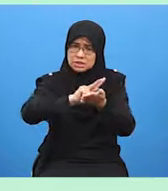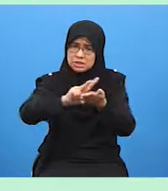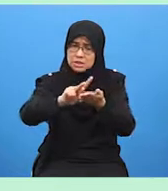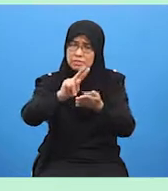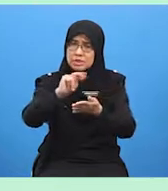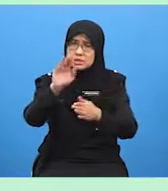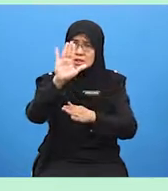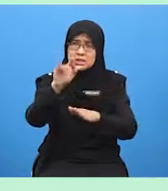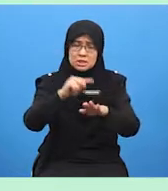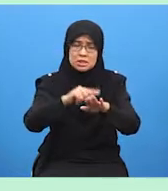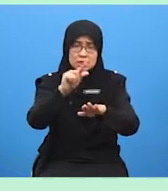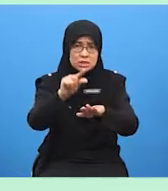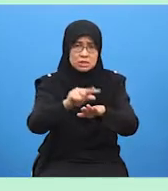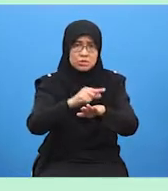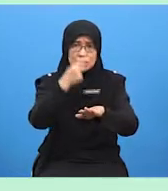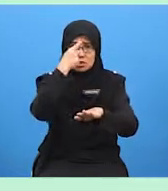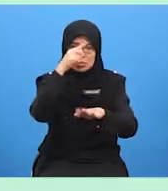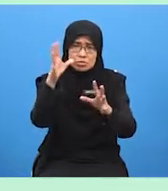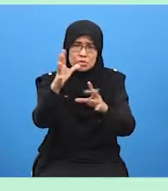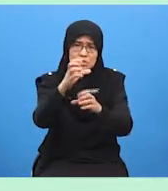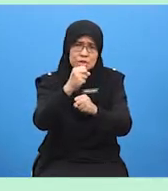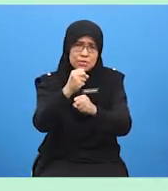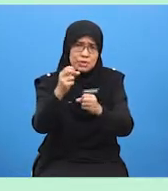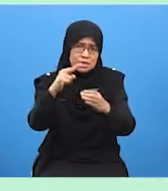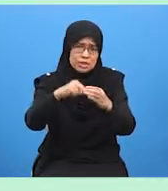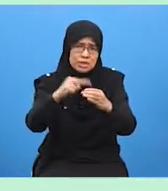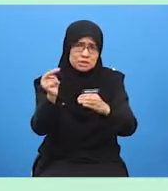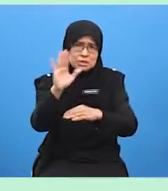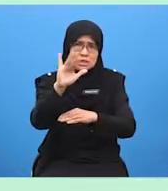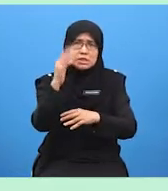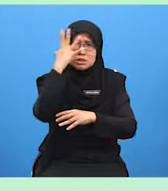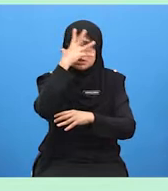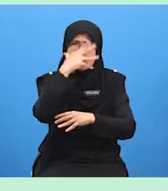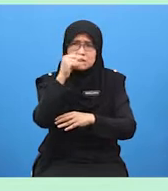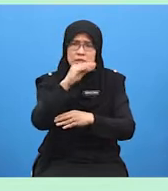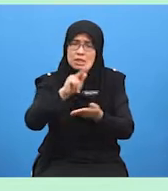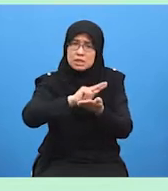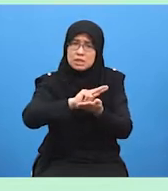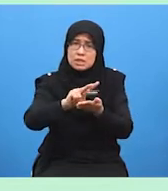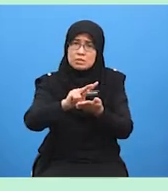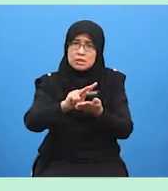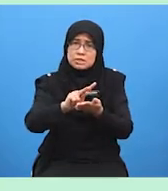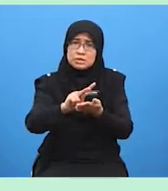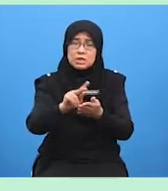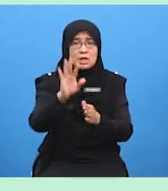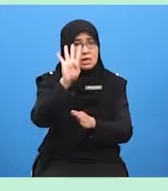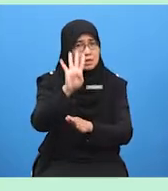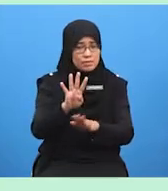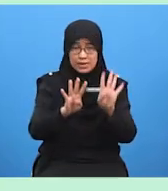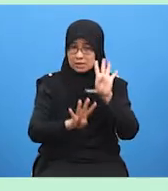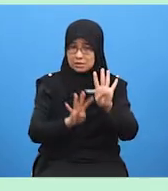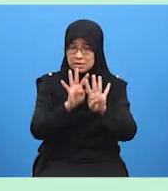yang digunapakai bagi mendapatkan hasil yang cantik dan kemas. Keempat, fungsi